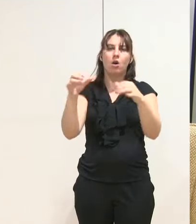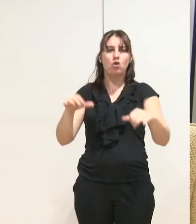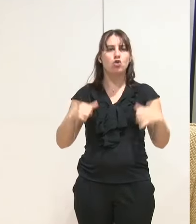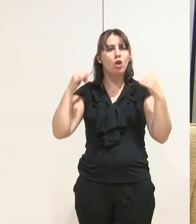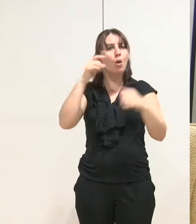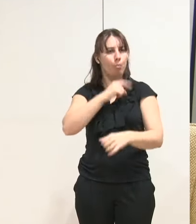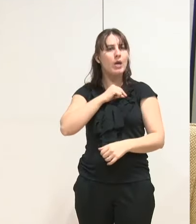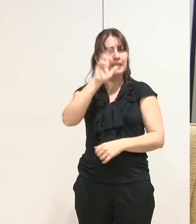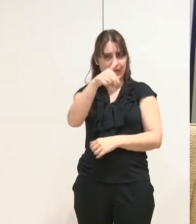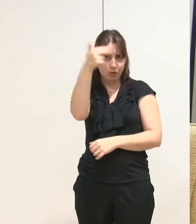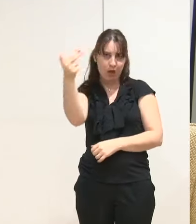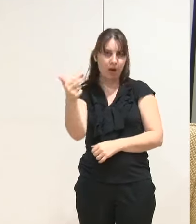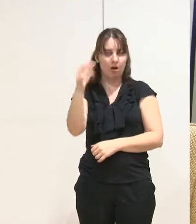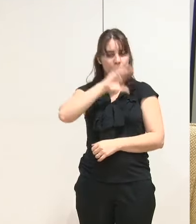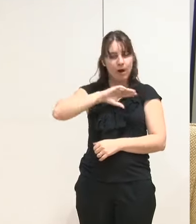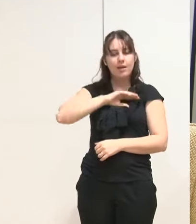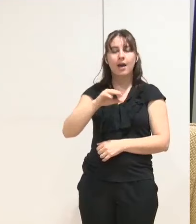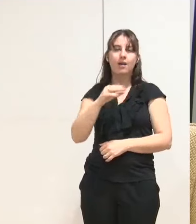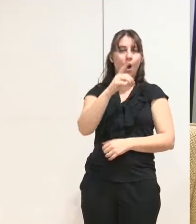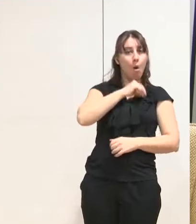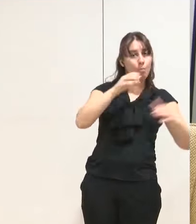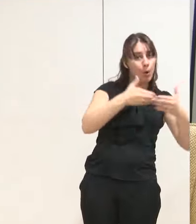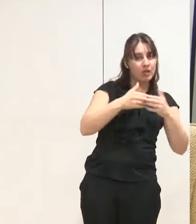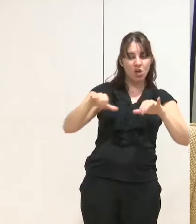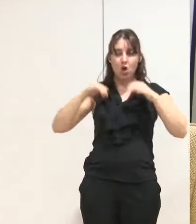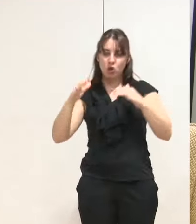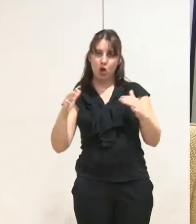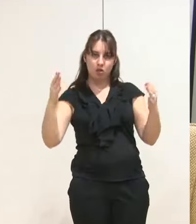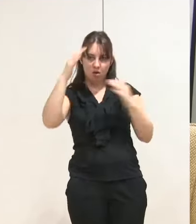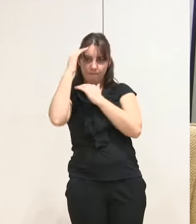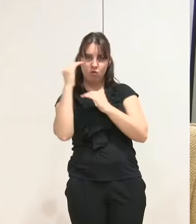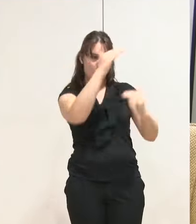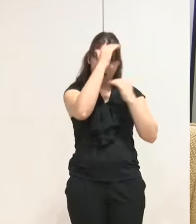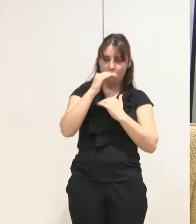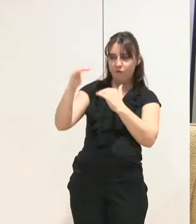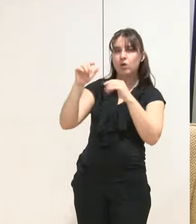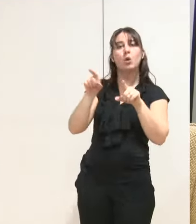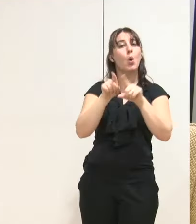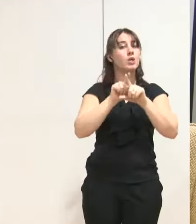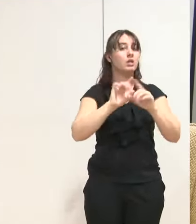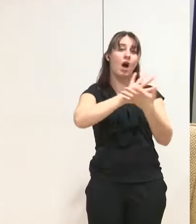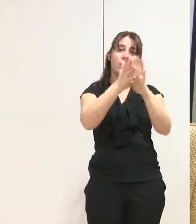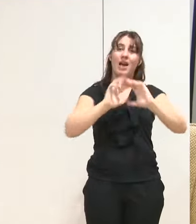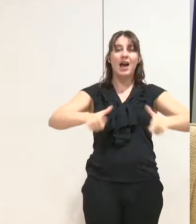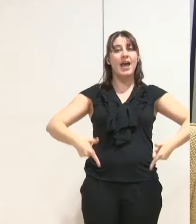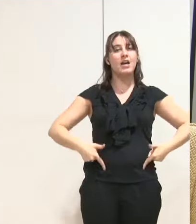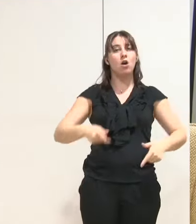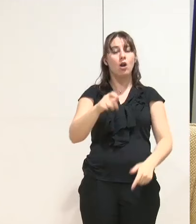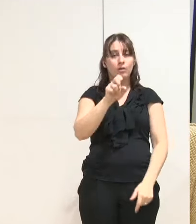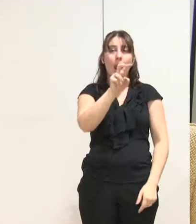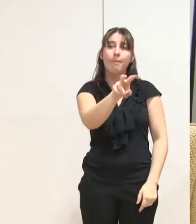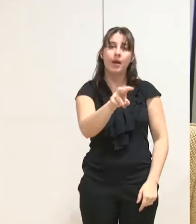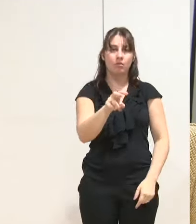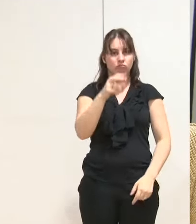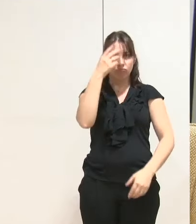uvre à établir une relation de confiance entre policiers et jeunes de la même façon l'association école de la paix qui travaille notamment à l'éducation de la